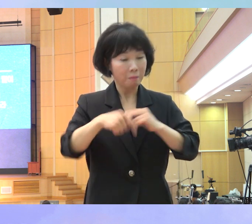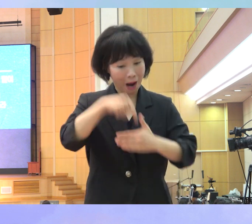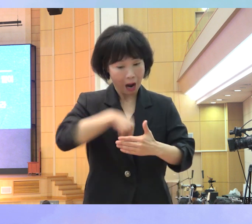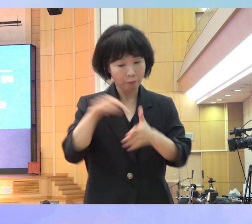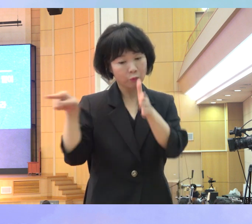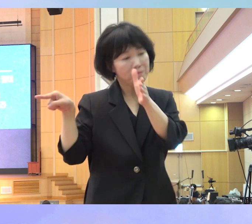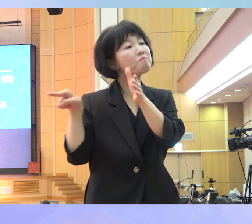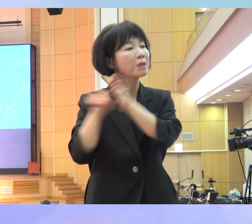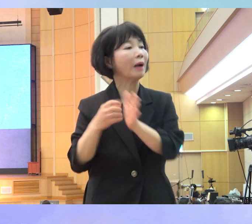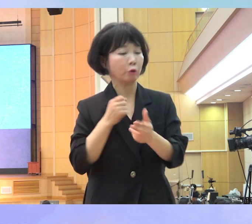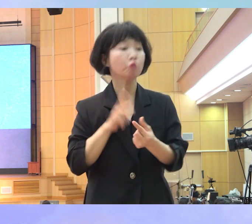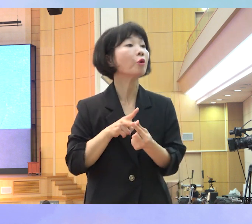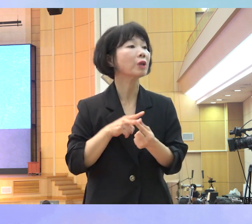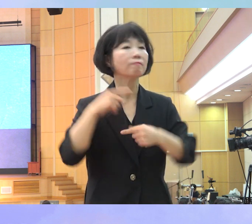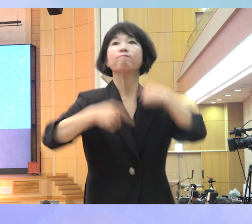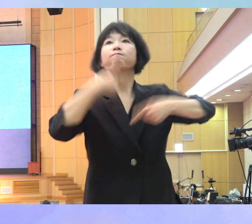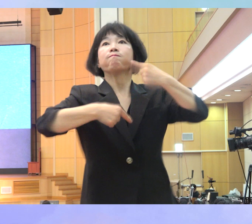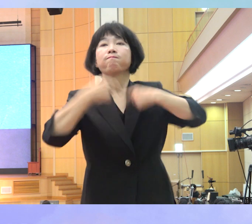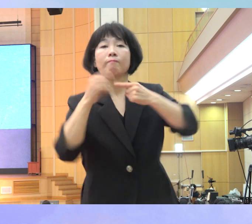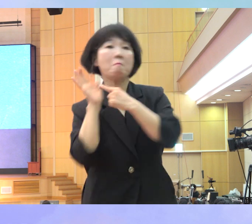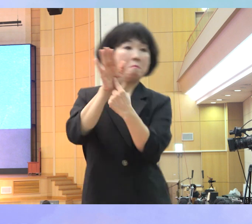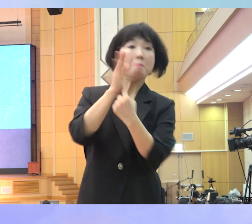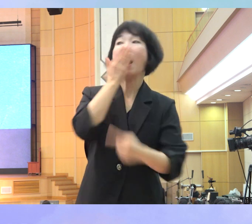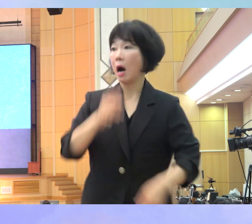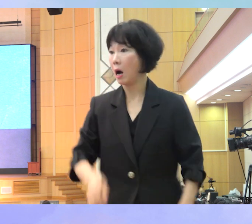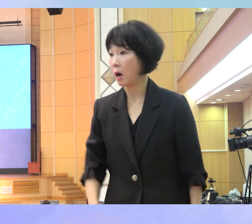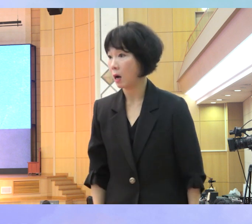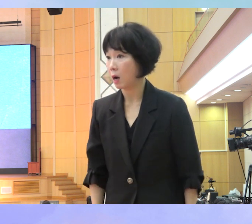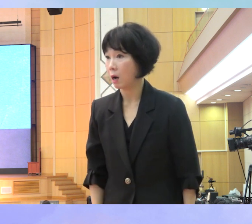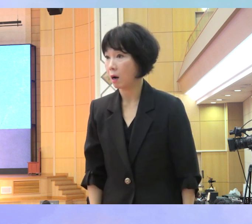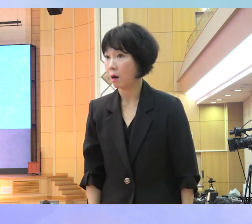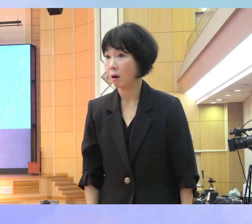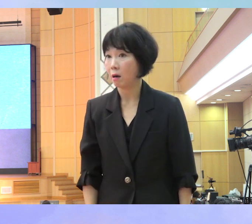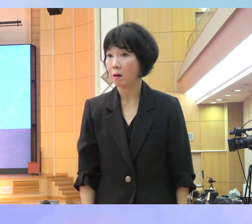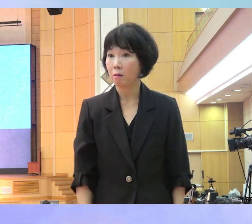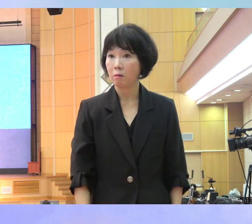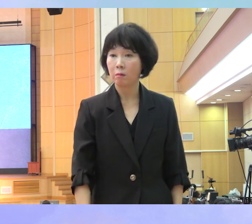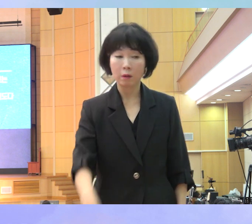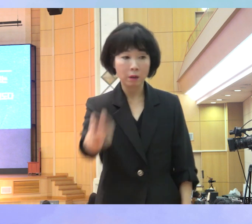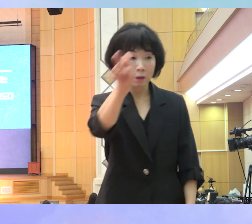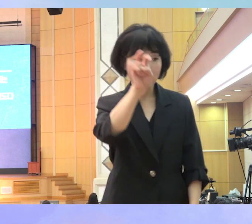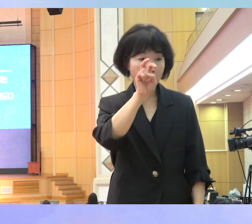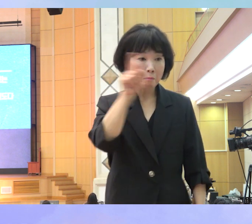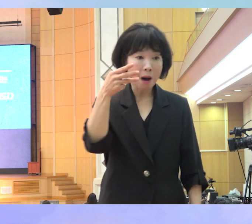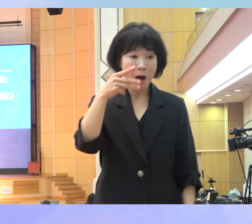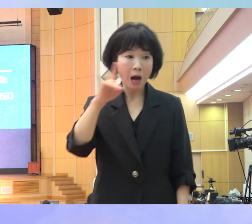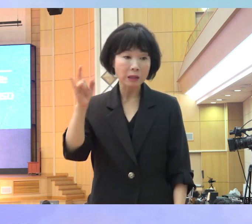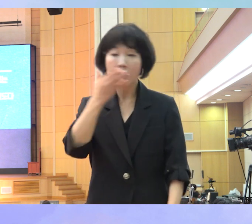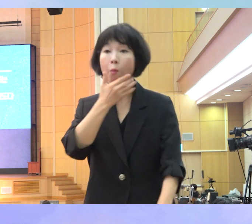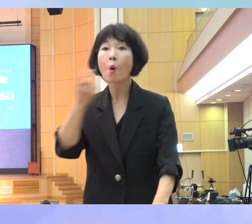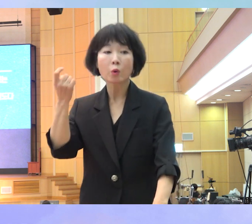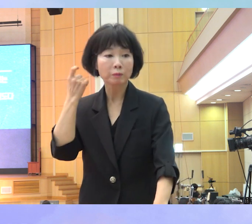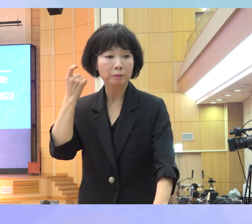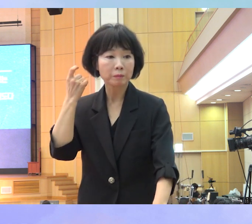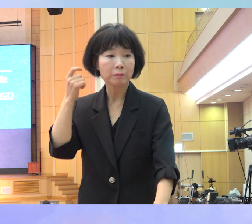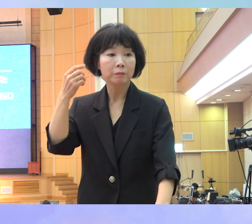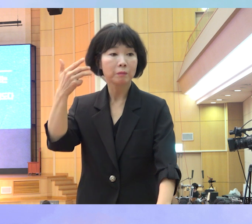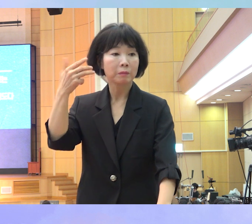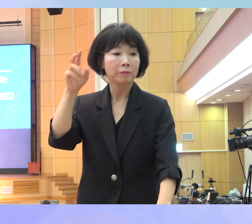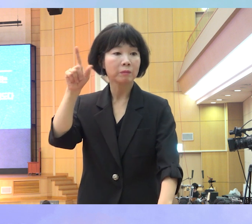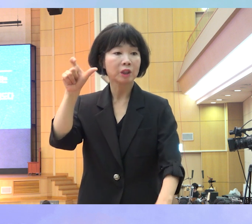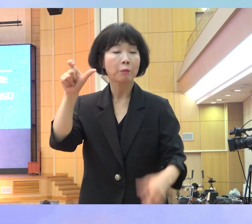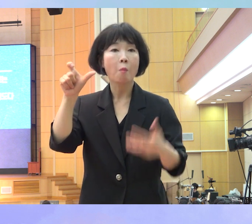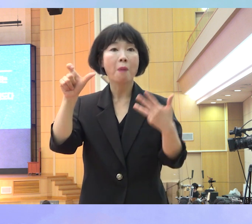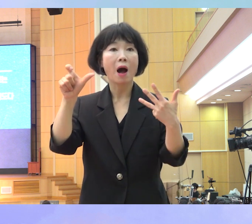소용이 없다라는 말씀입니다. 증거를 한번 볼까요? 마태복음 15장 8절 말씀 한번 볼까요? 15장 8절 말씀이,